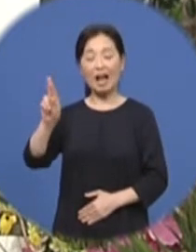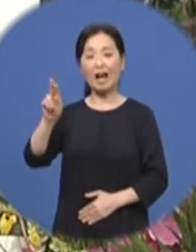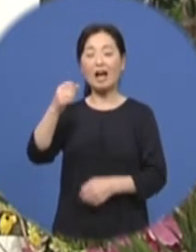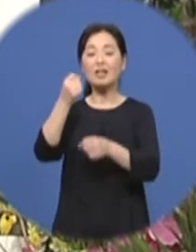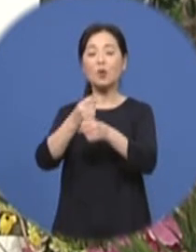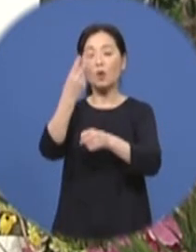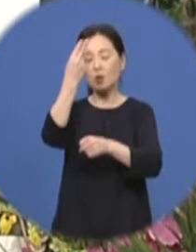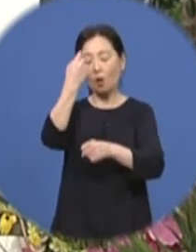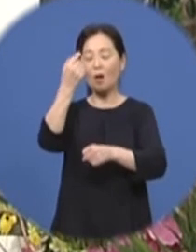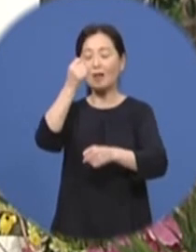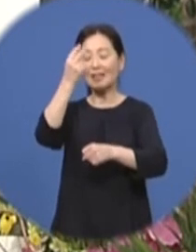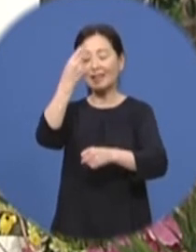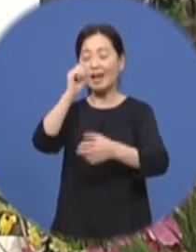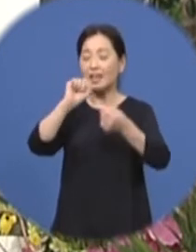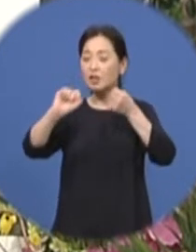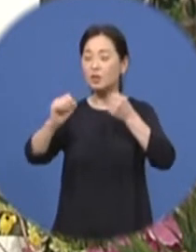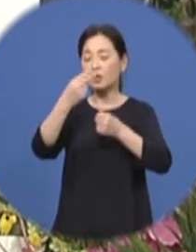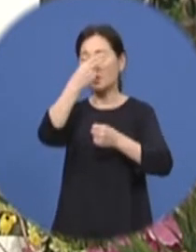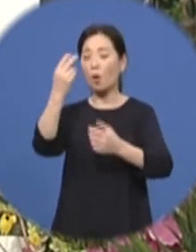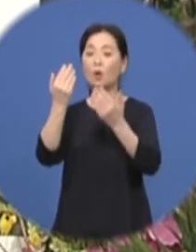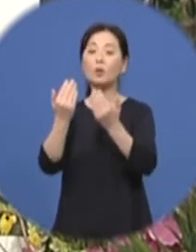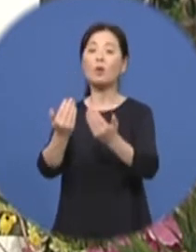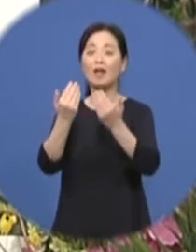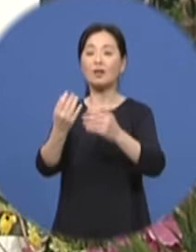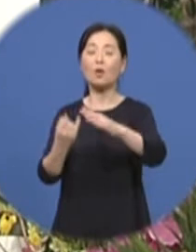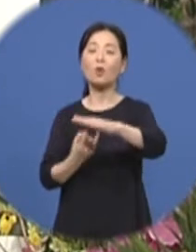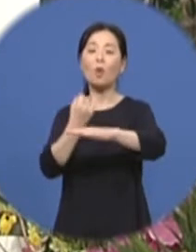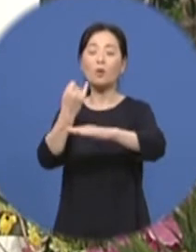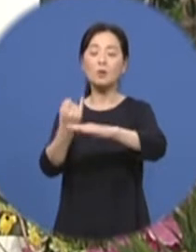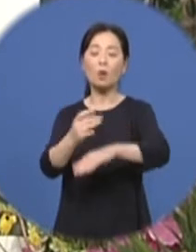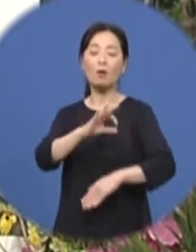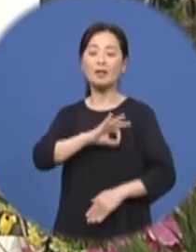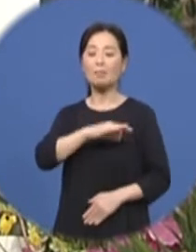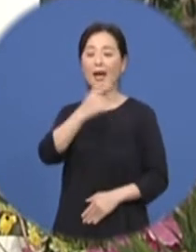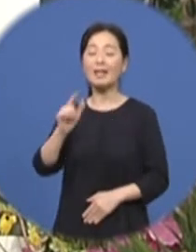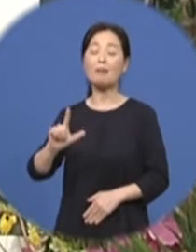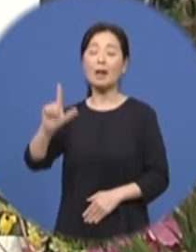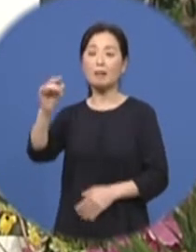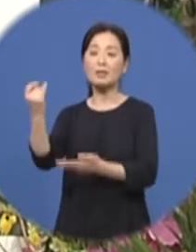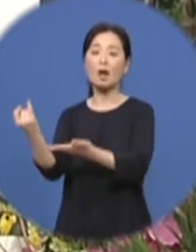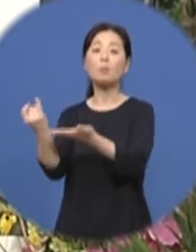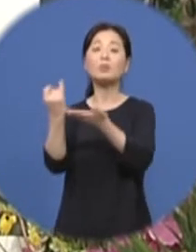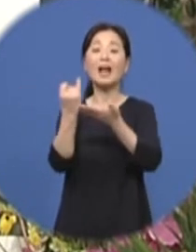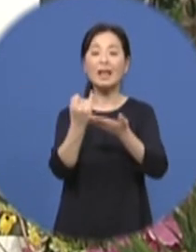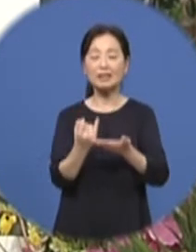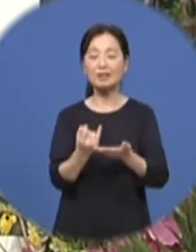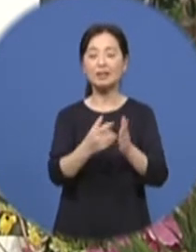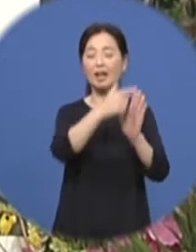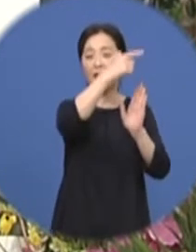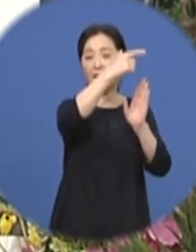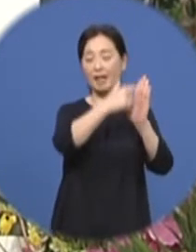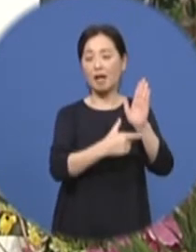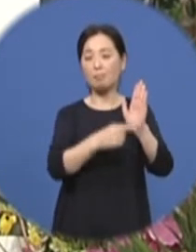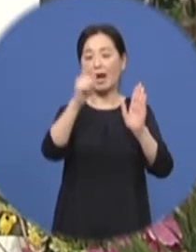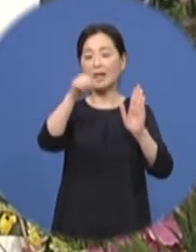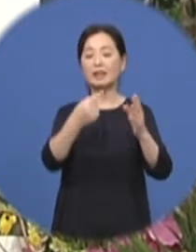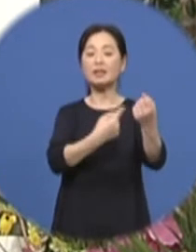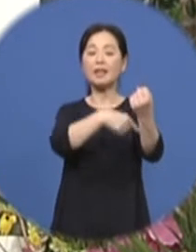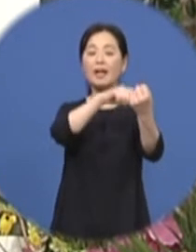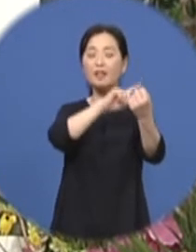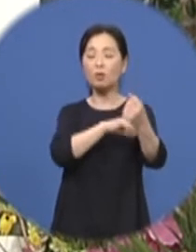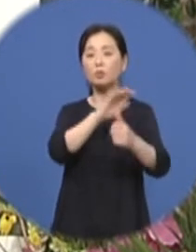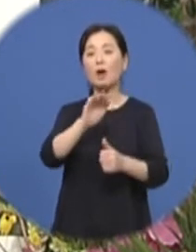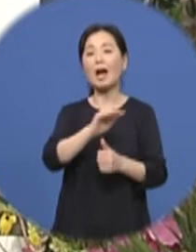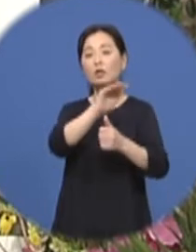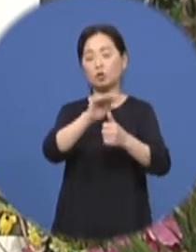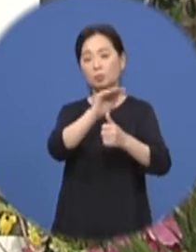等学校校長の山上典子さんをお迎えし、人間力を育む教育をテーマにお話を伺います